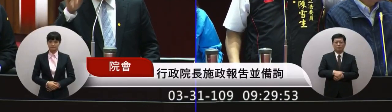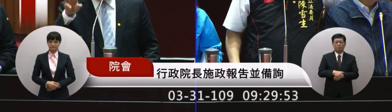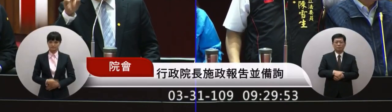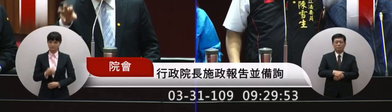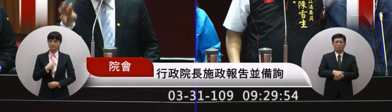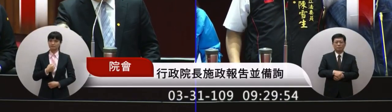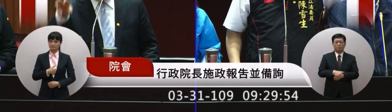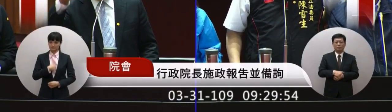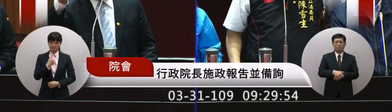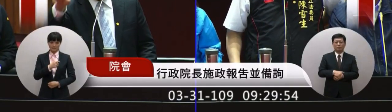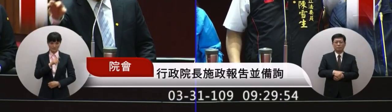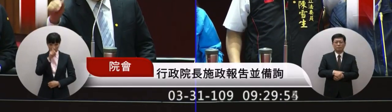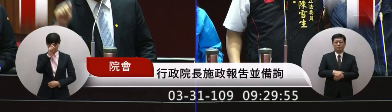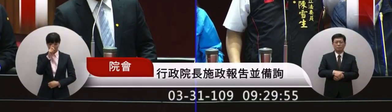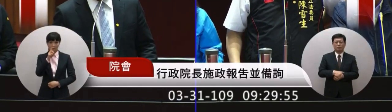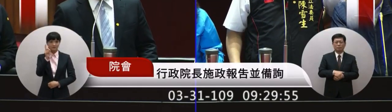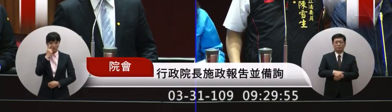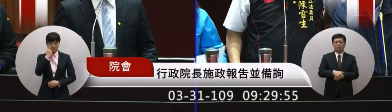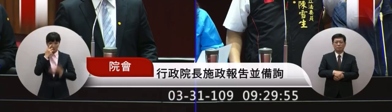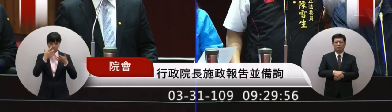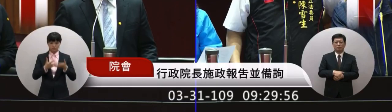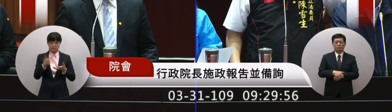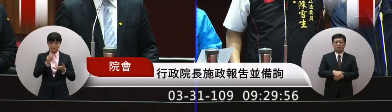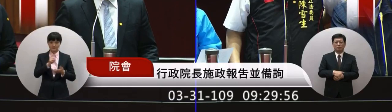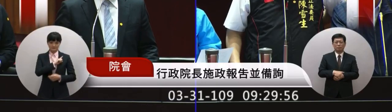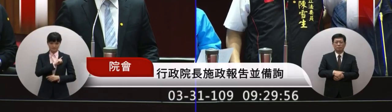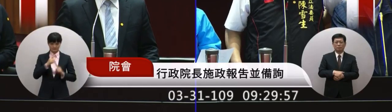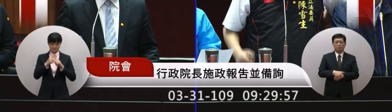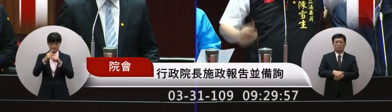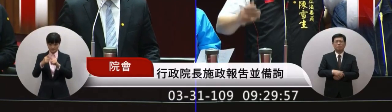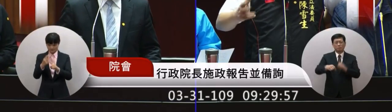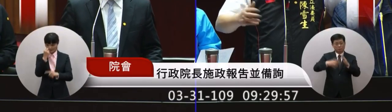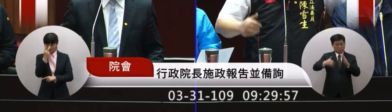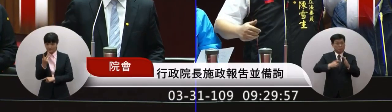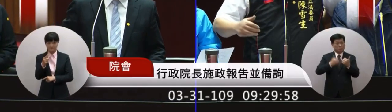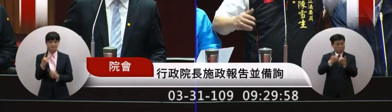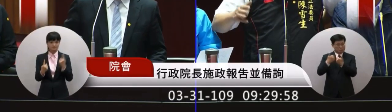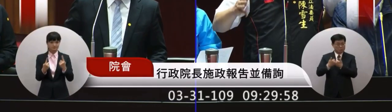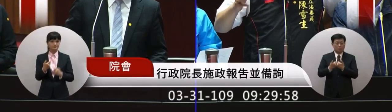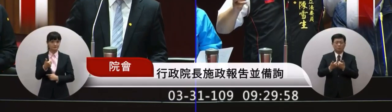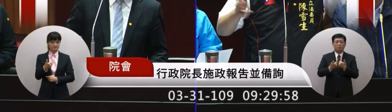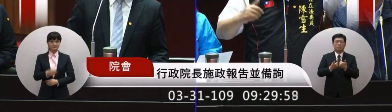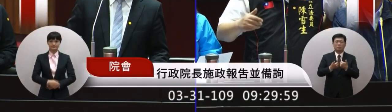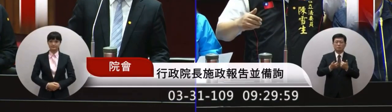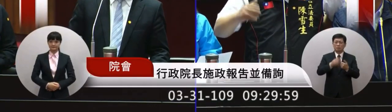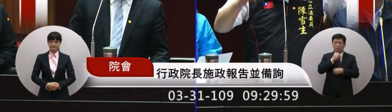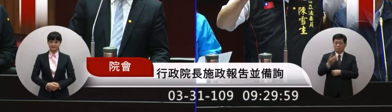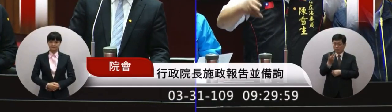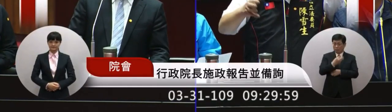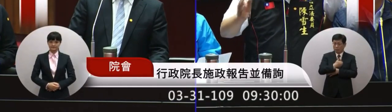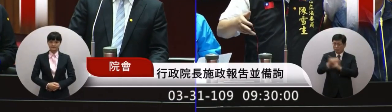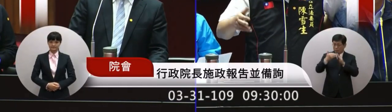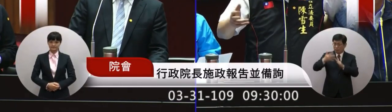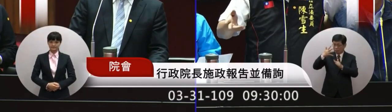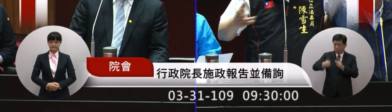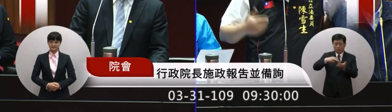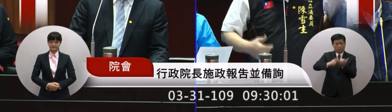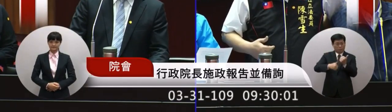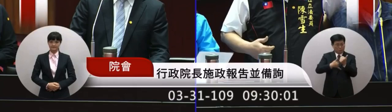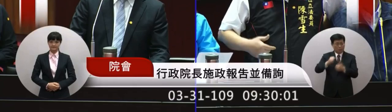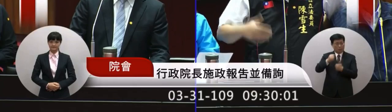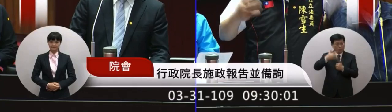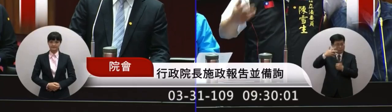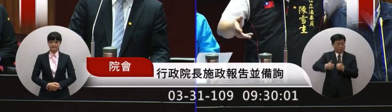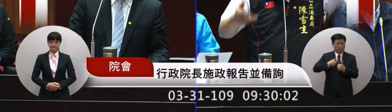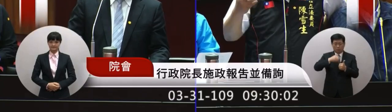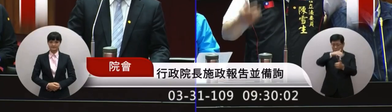我其实比较注重现场看的。 院长，你开个会啊，把三个县市的县长、立委、议长找